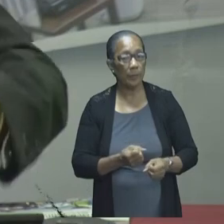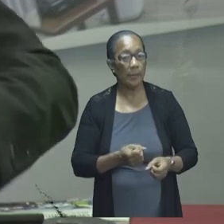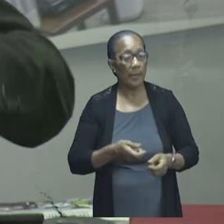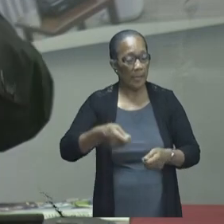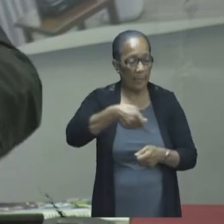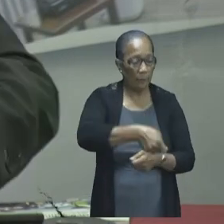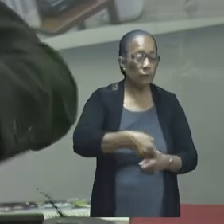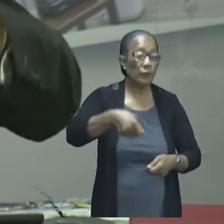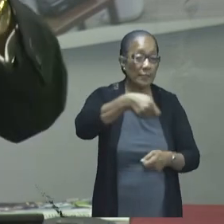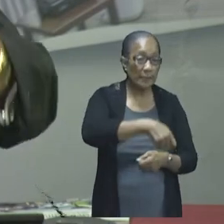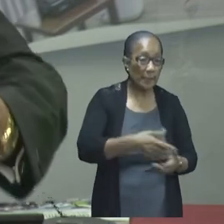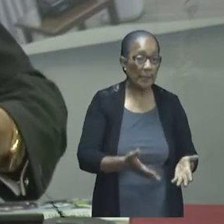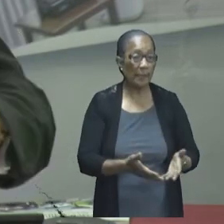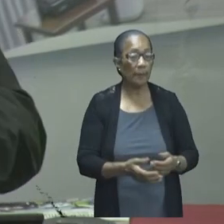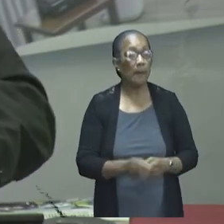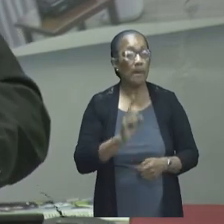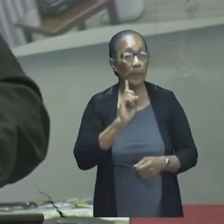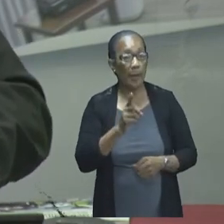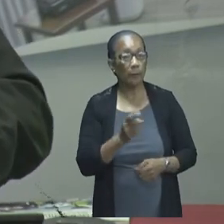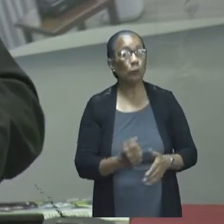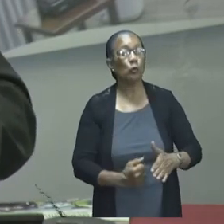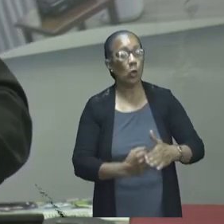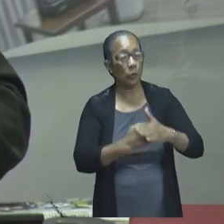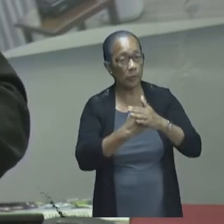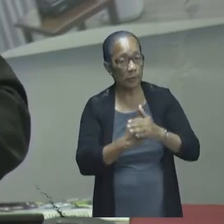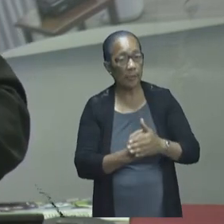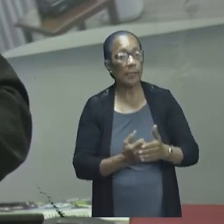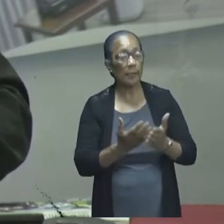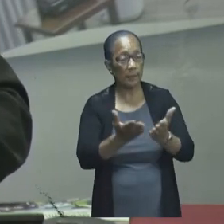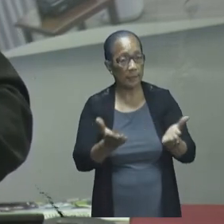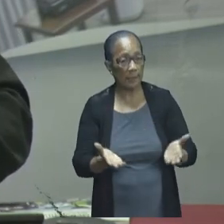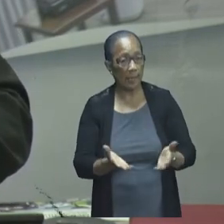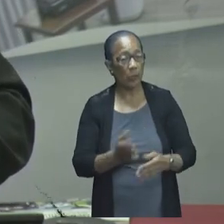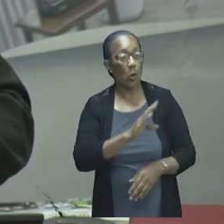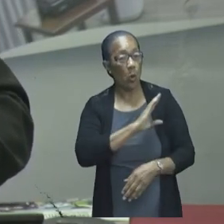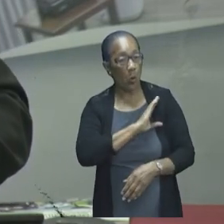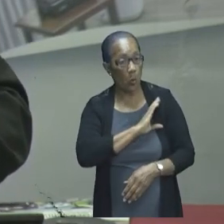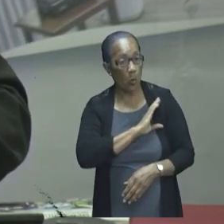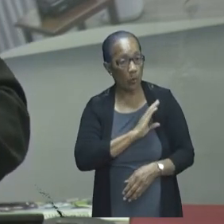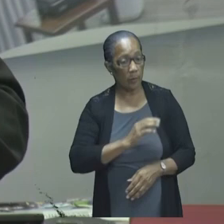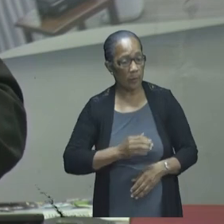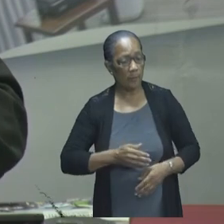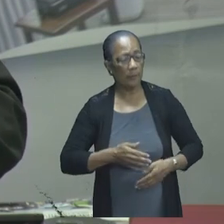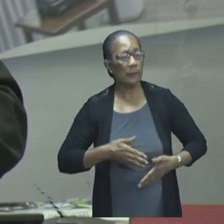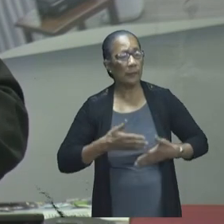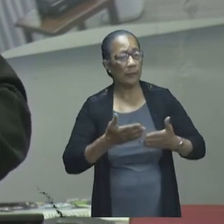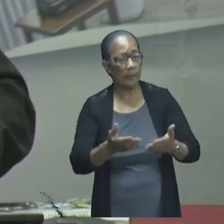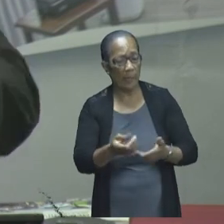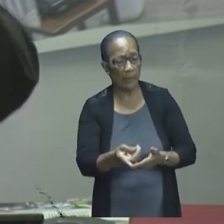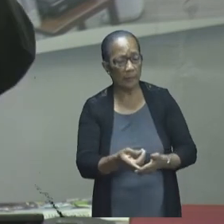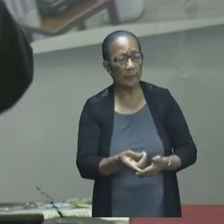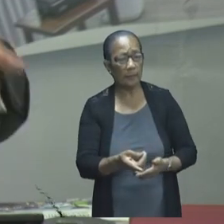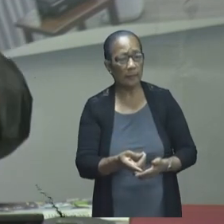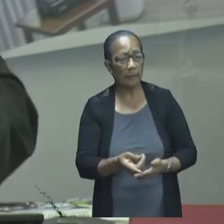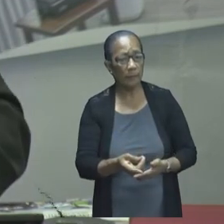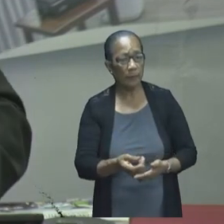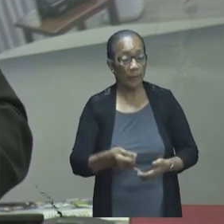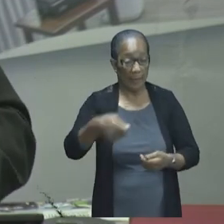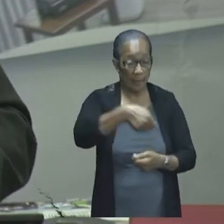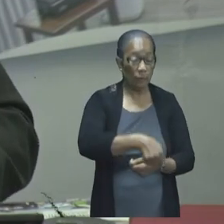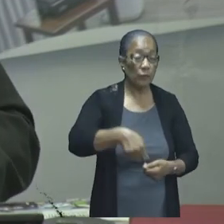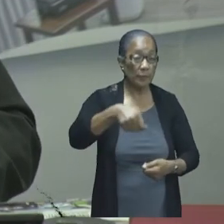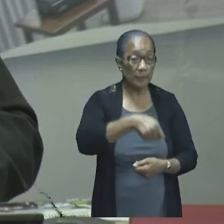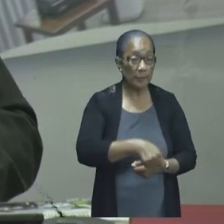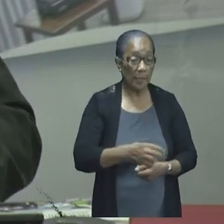faciliteren zijn ondersteunen zijn om in de ruimte te gek uiteraard ook in centen free via in centen g van die investeerder lokale investeerders